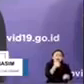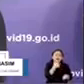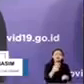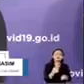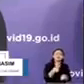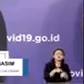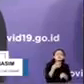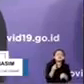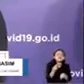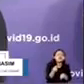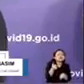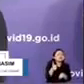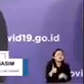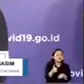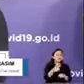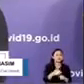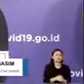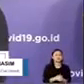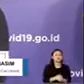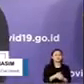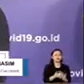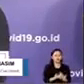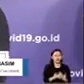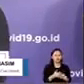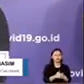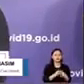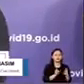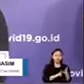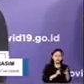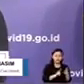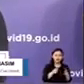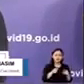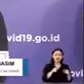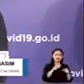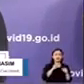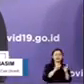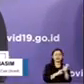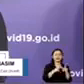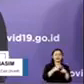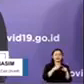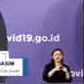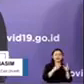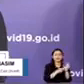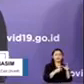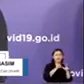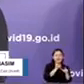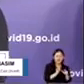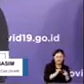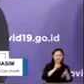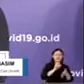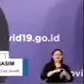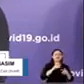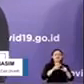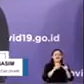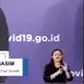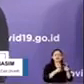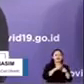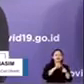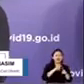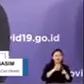kemudian kita juga mengecek beberapa faktor inflamasi dan anti-inflamasi dan dari penelitian ini dari